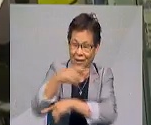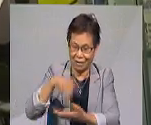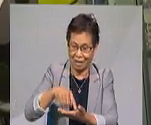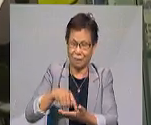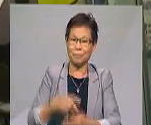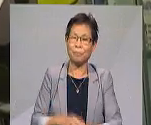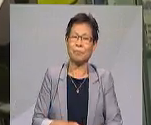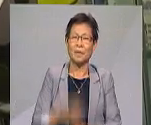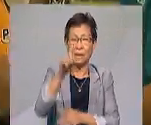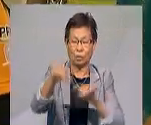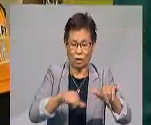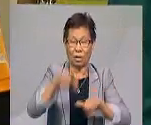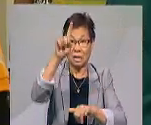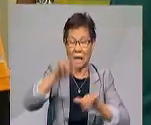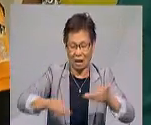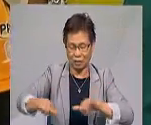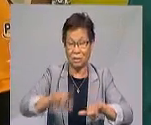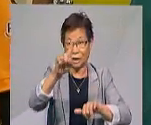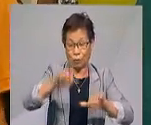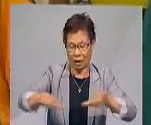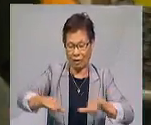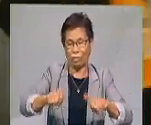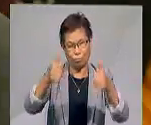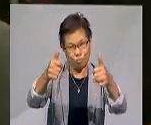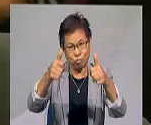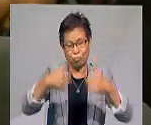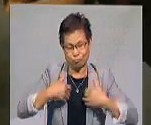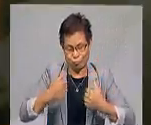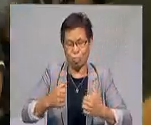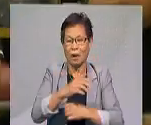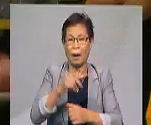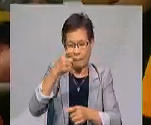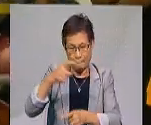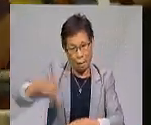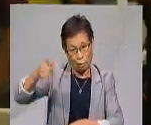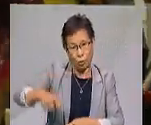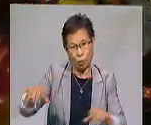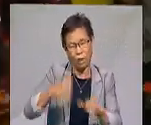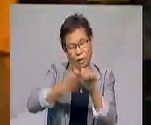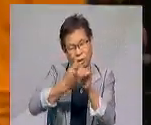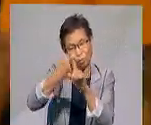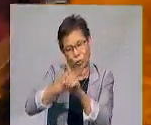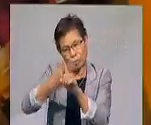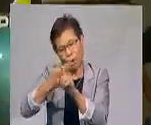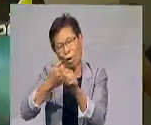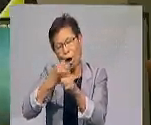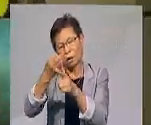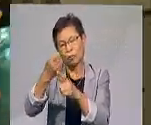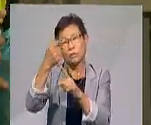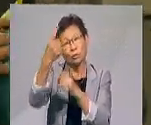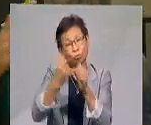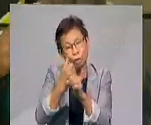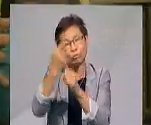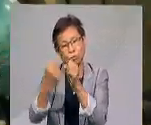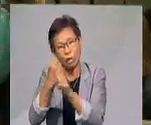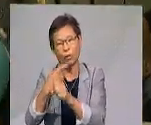salah satu aktiviti yang kita anggap aktiviti yang sihat dan patut dibuat setiap bulan atau setiap tahun. Kita nak ada